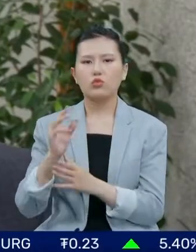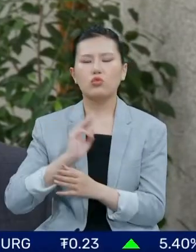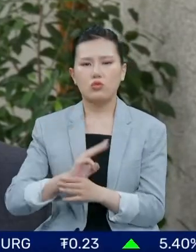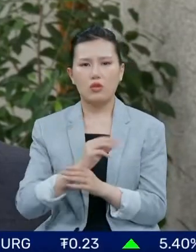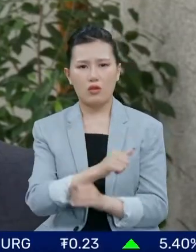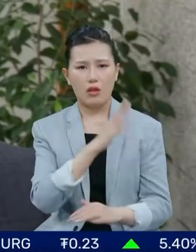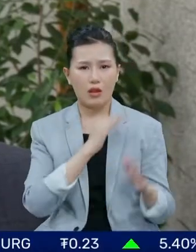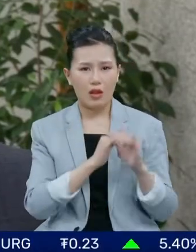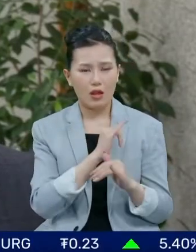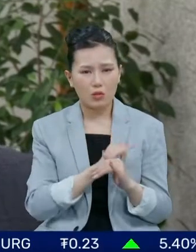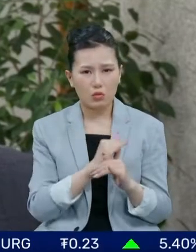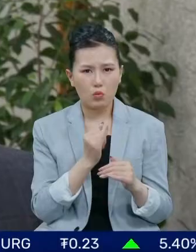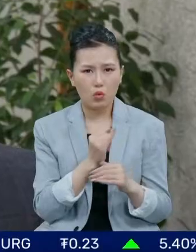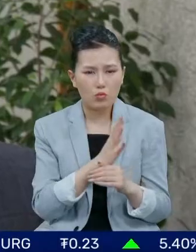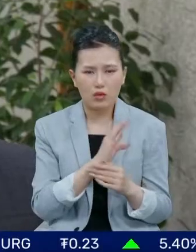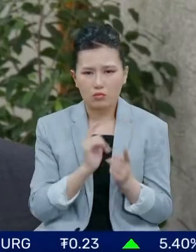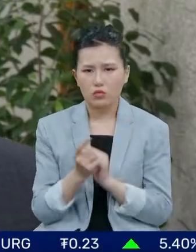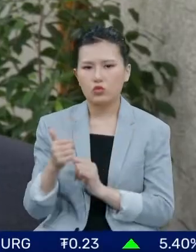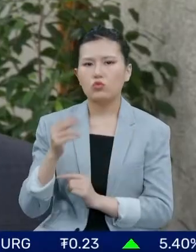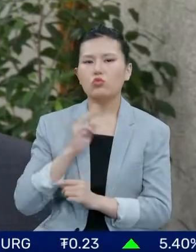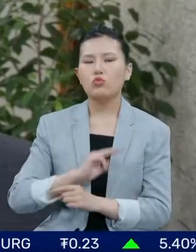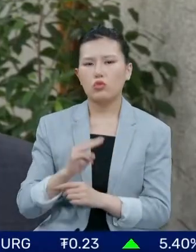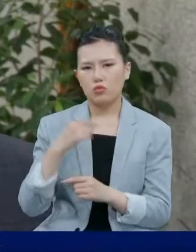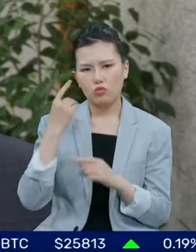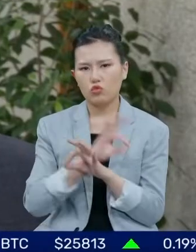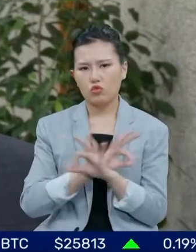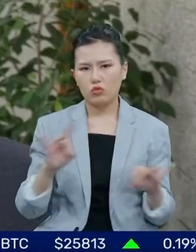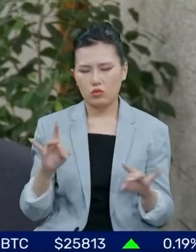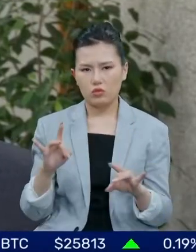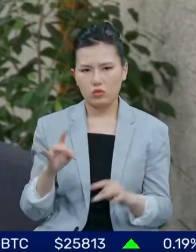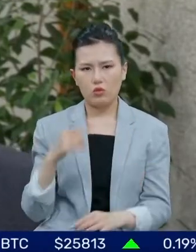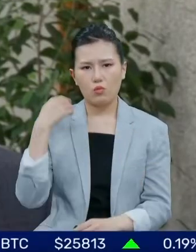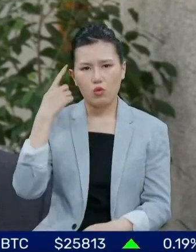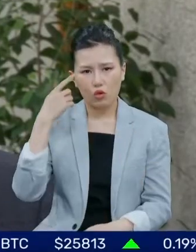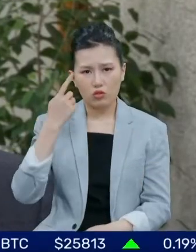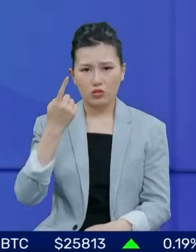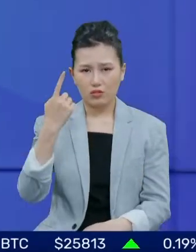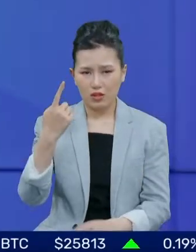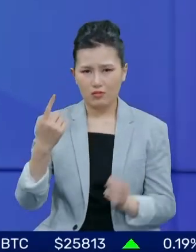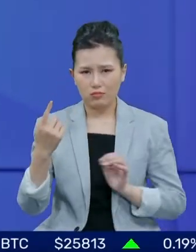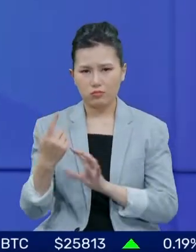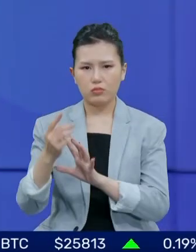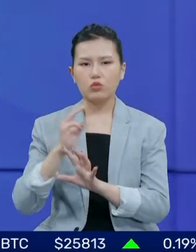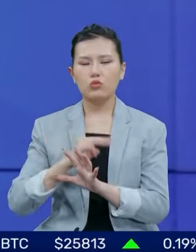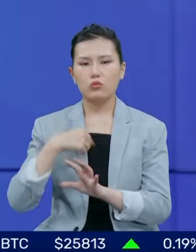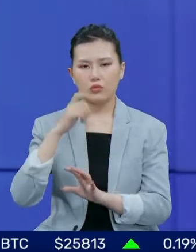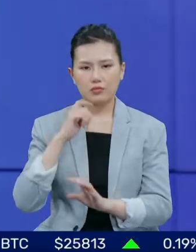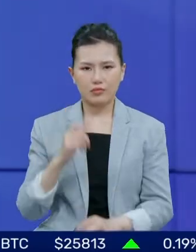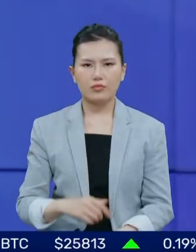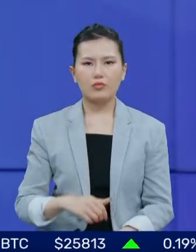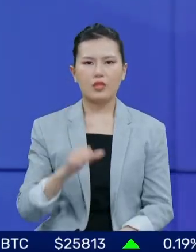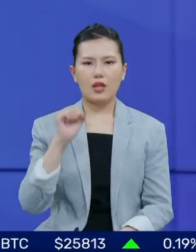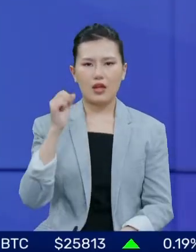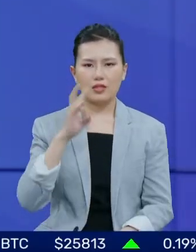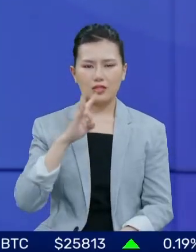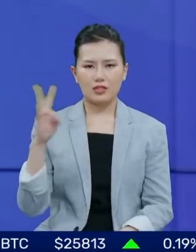засуугаад байгаагаас эсрэг байхгүй юу? Нэгдсэн нэг арслан нам бай, нэгдсэн нэг үзэл санаа баяа л гэж. Улсын хурлтад ардчилсан нам